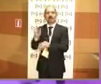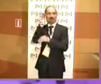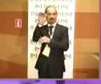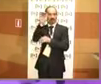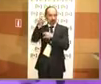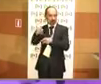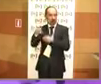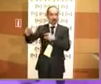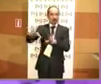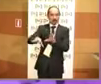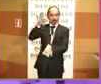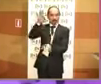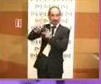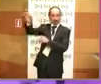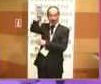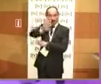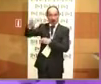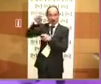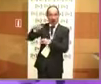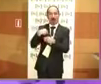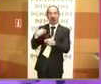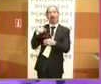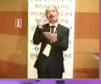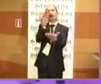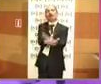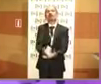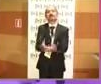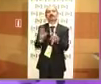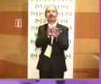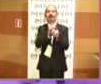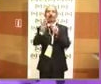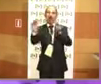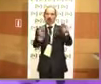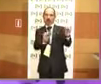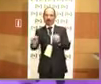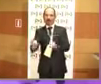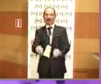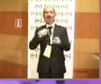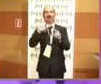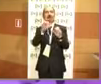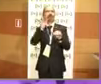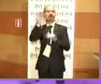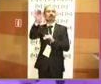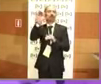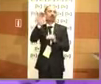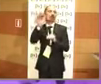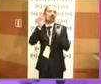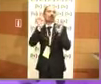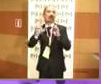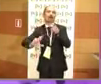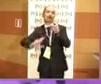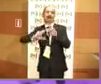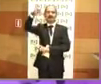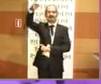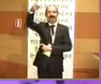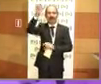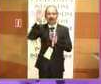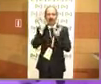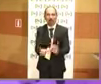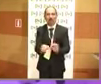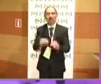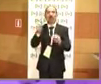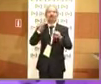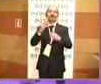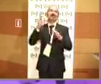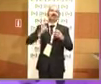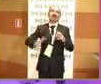programmazione europea, mettiamo in campo una proposta organica che immagini un futuro credibile di riscatto per l'Italia, di speranza per i